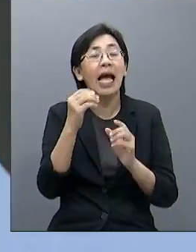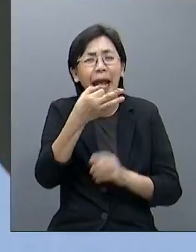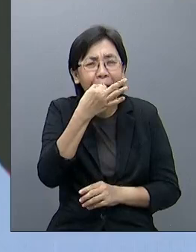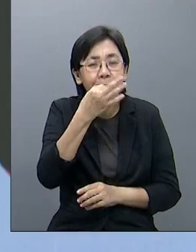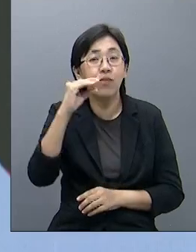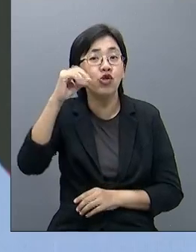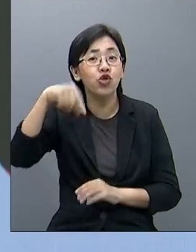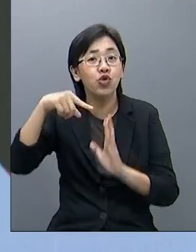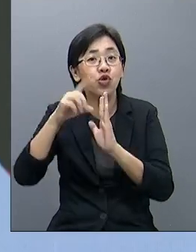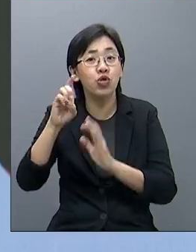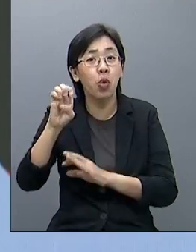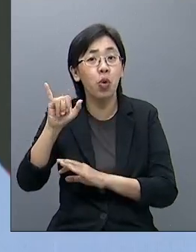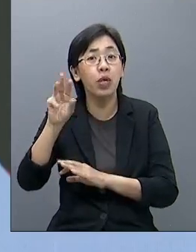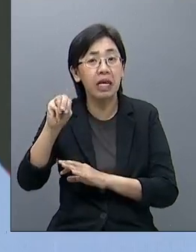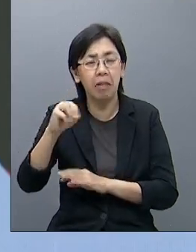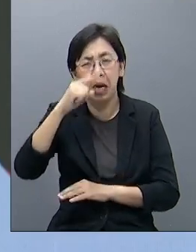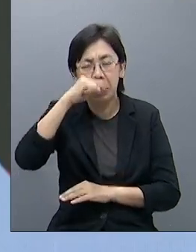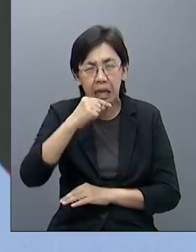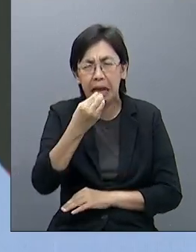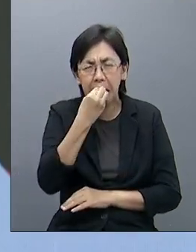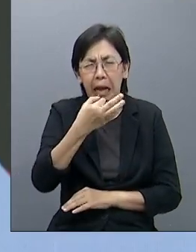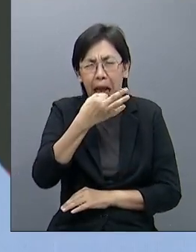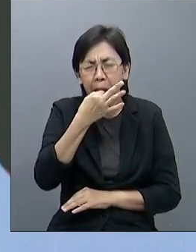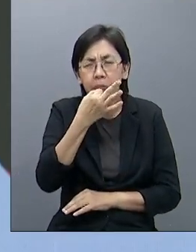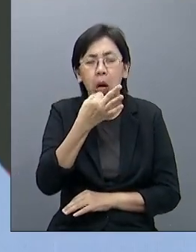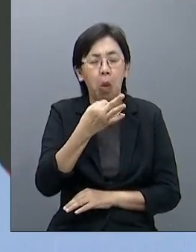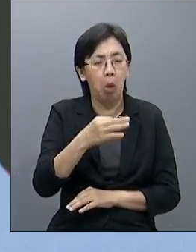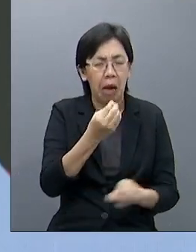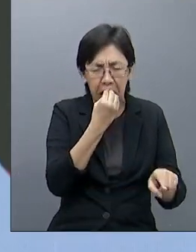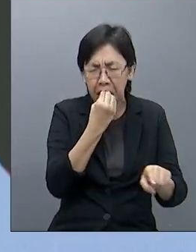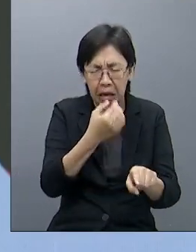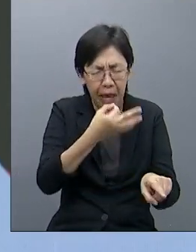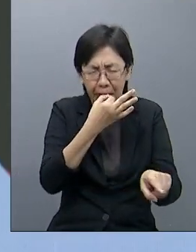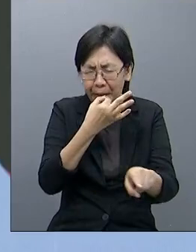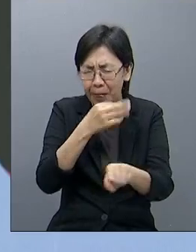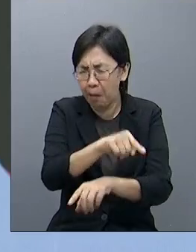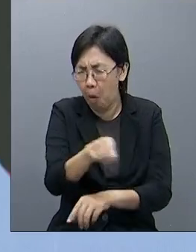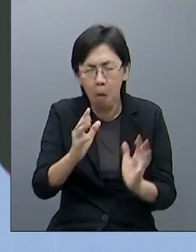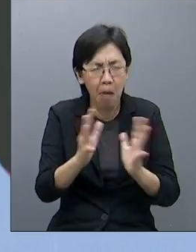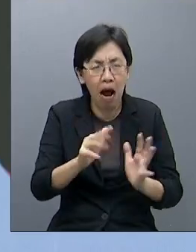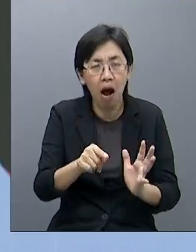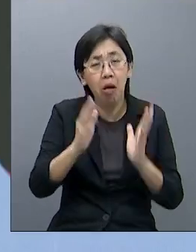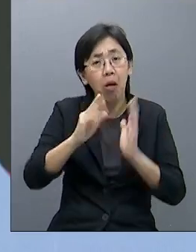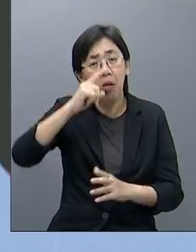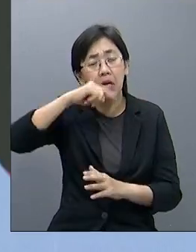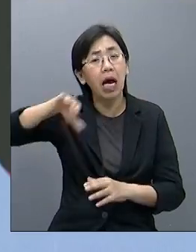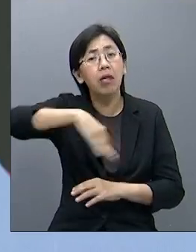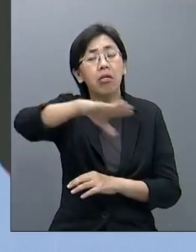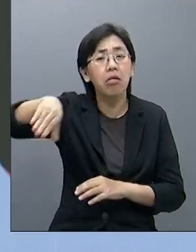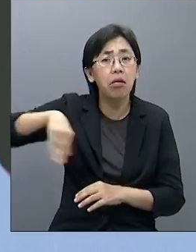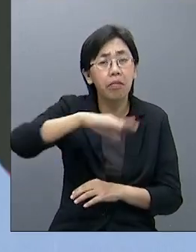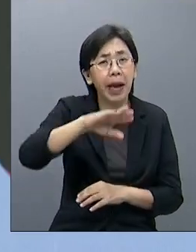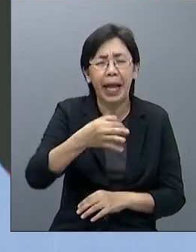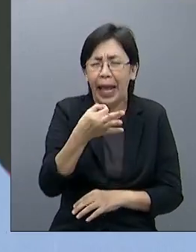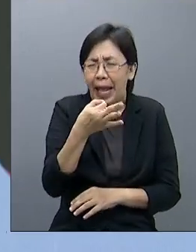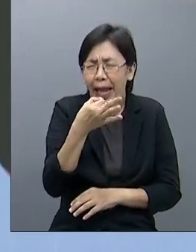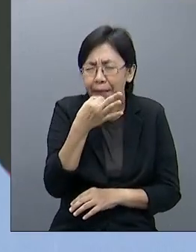คนไทยศีอัรา กukanกินเก ease of sodiumถามมาทราานก่กติคนไทย Whatsappสามาร